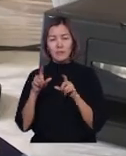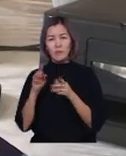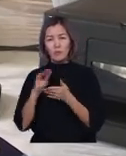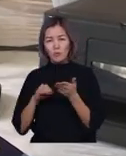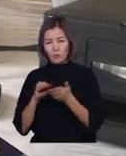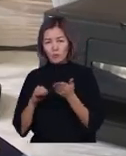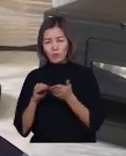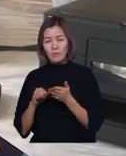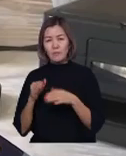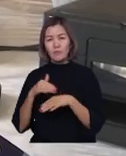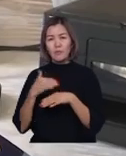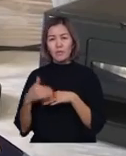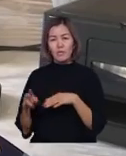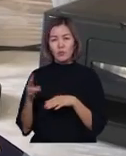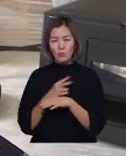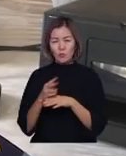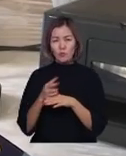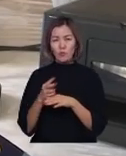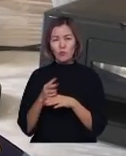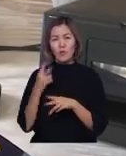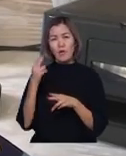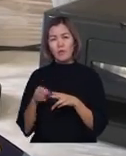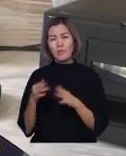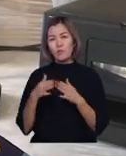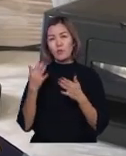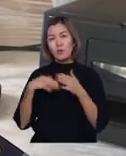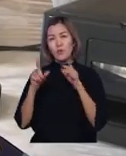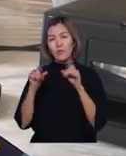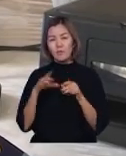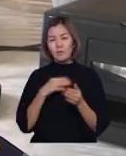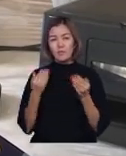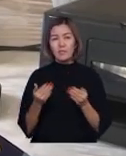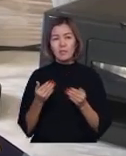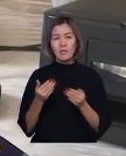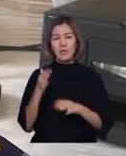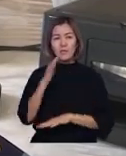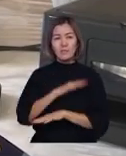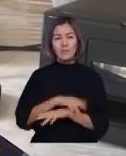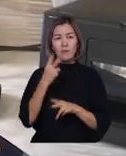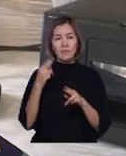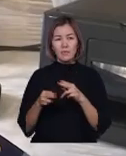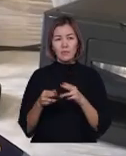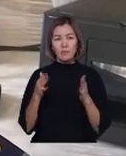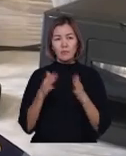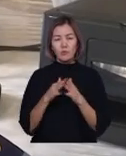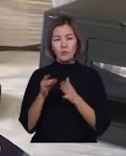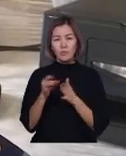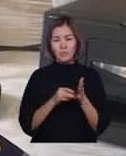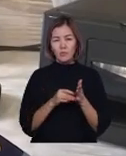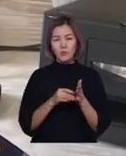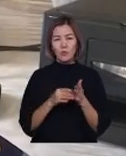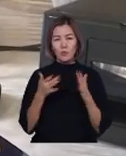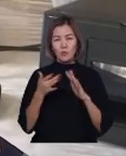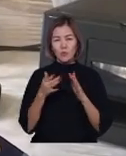күндеріміз болған кеш қайтып. Ал қазіргі таңда сабағымызды береміз, мектептен қосымша сабағымызбен айналысамыз, үйімізге келеміз де, қол жетімді